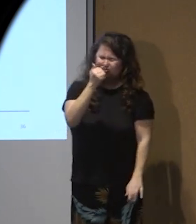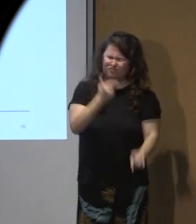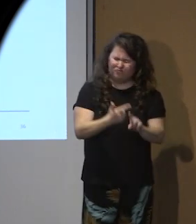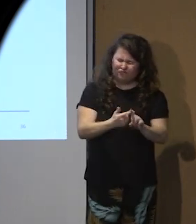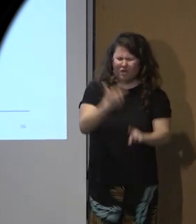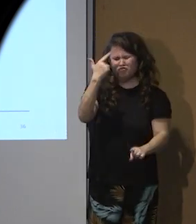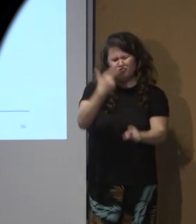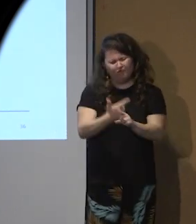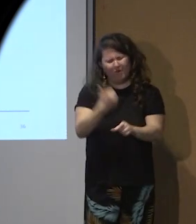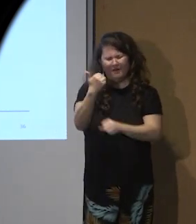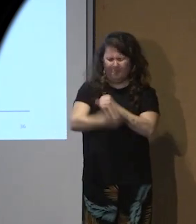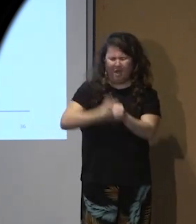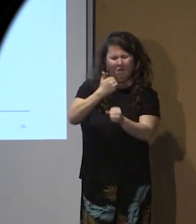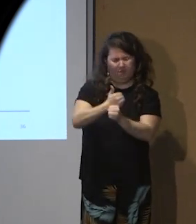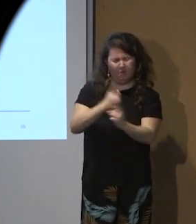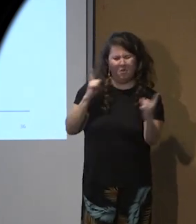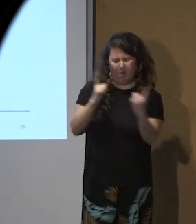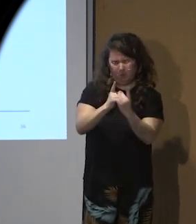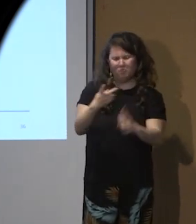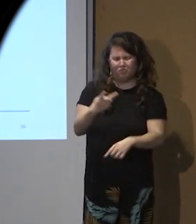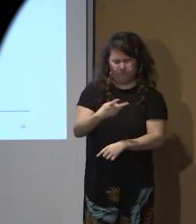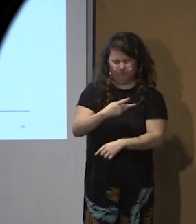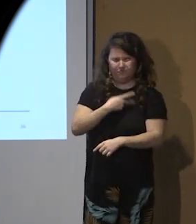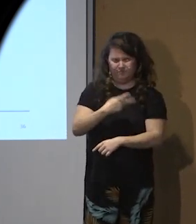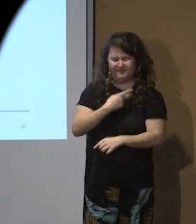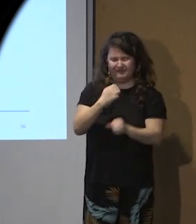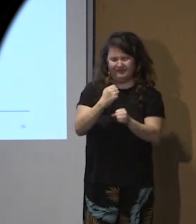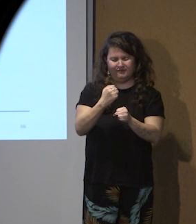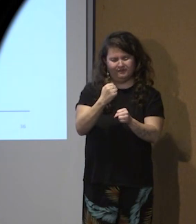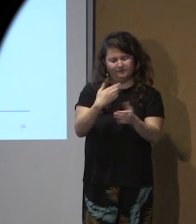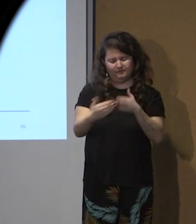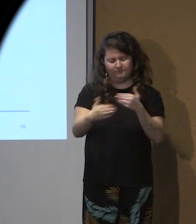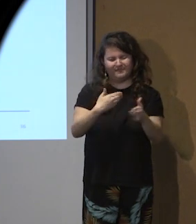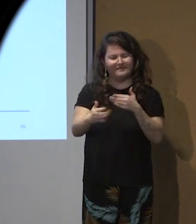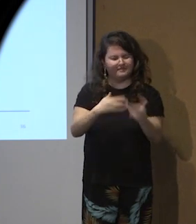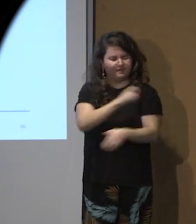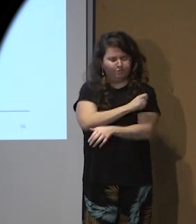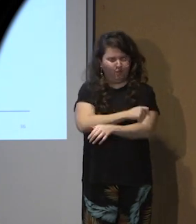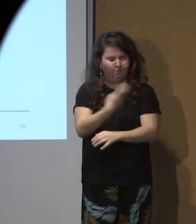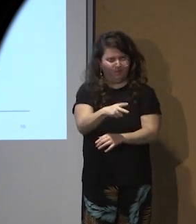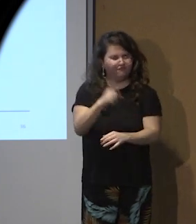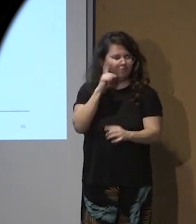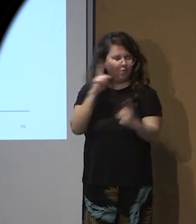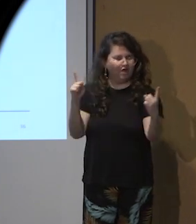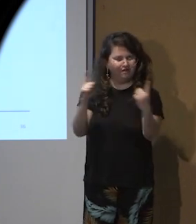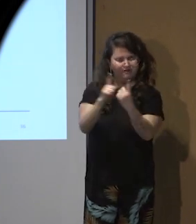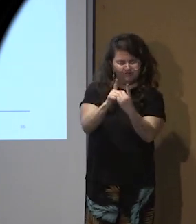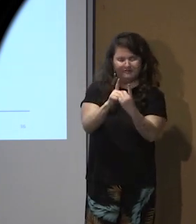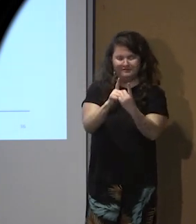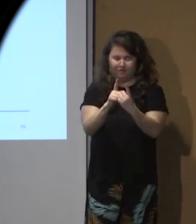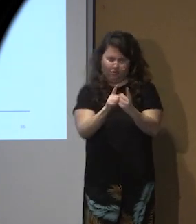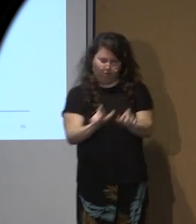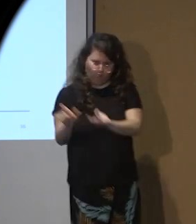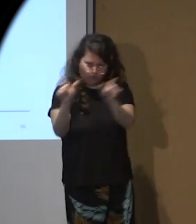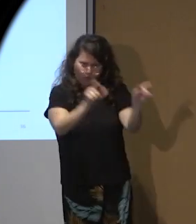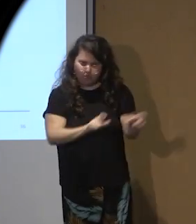fin de saison, pour faire le point sur l'état physique, l'état biologique, l'état nutritionnel.